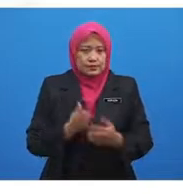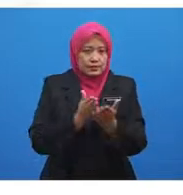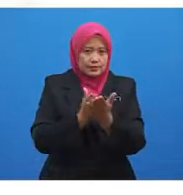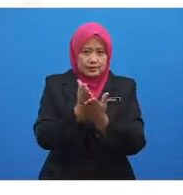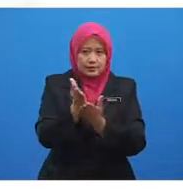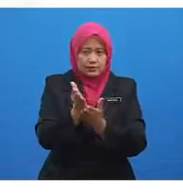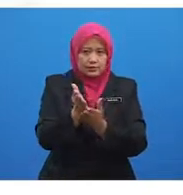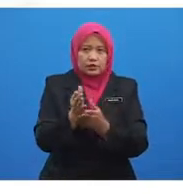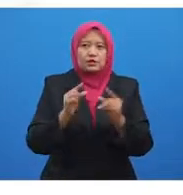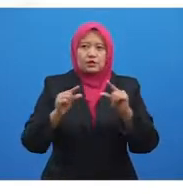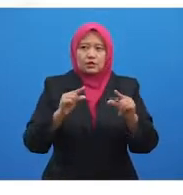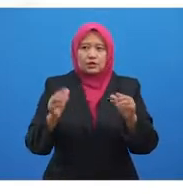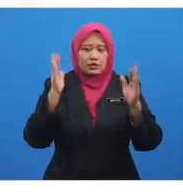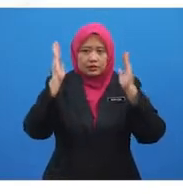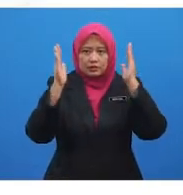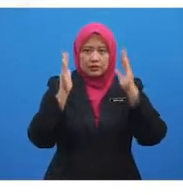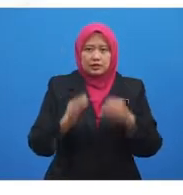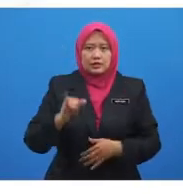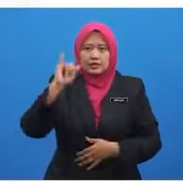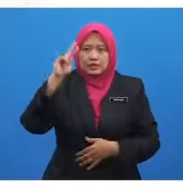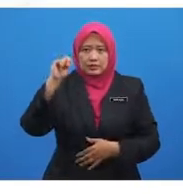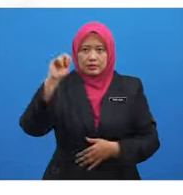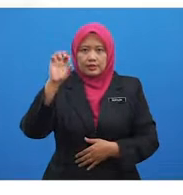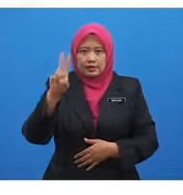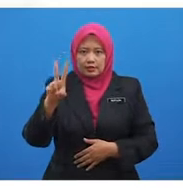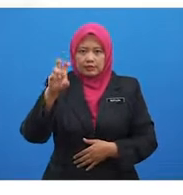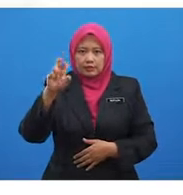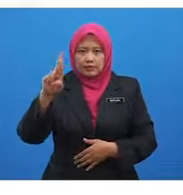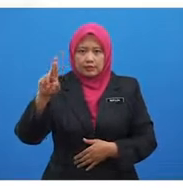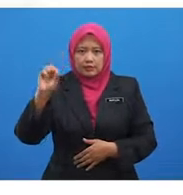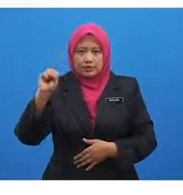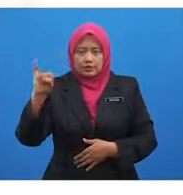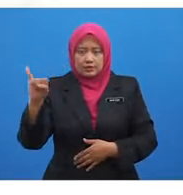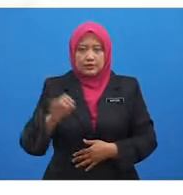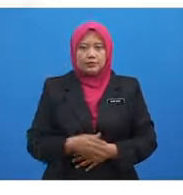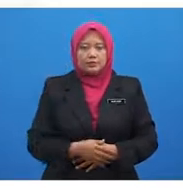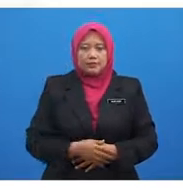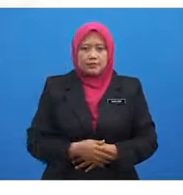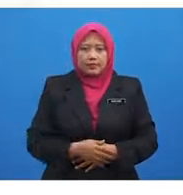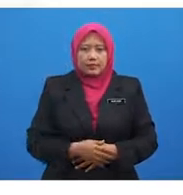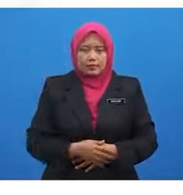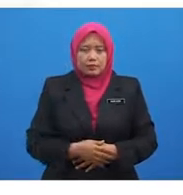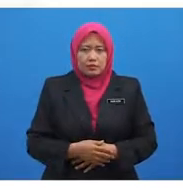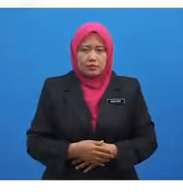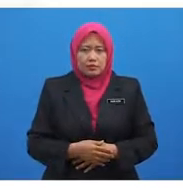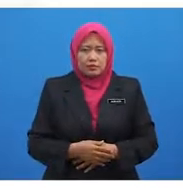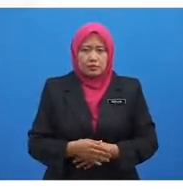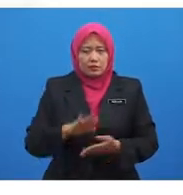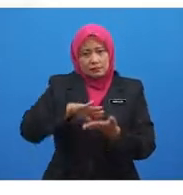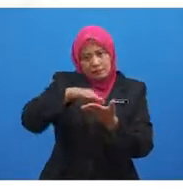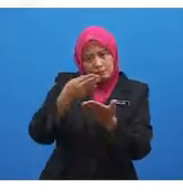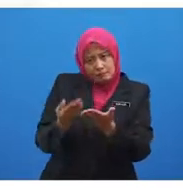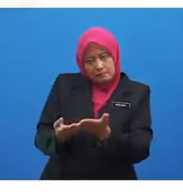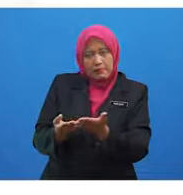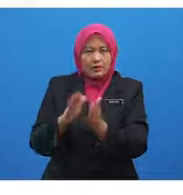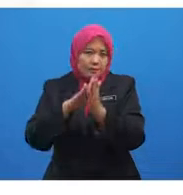Seterusnya, gaya bahasa inversi. Inversi merupakan pembalikan atau